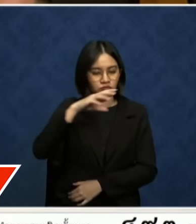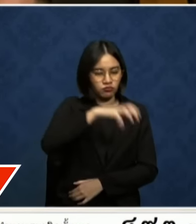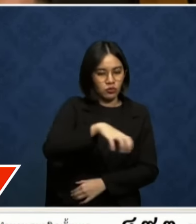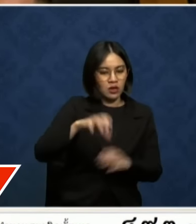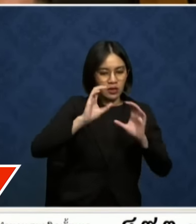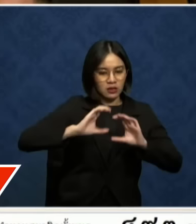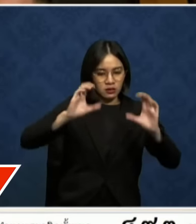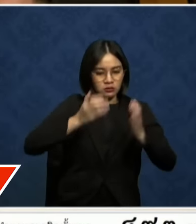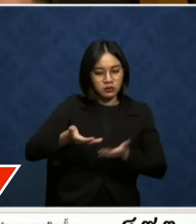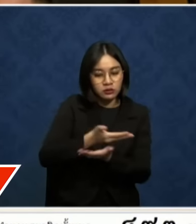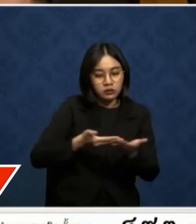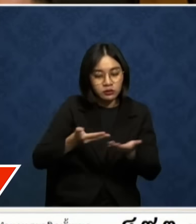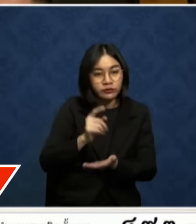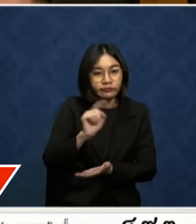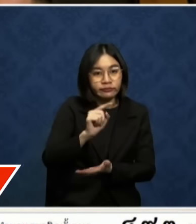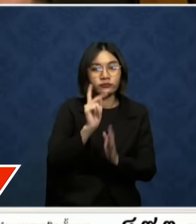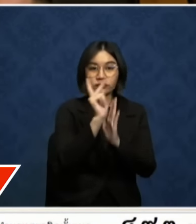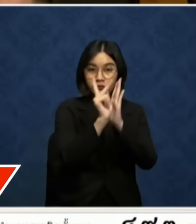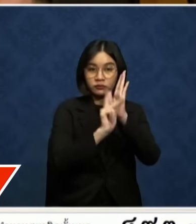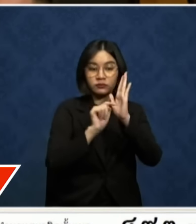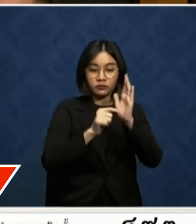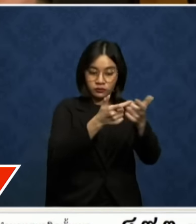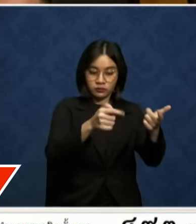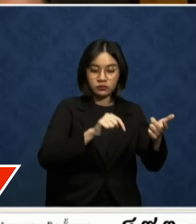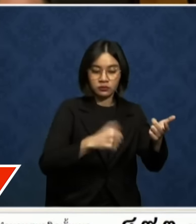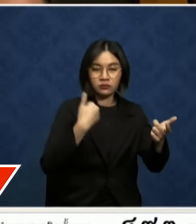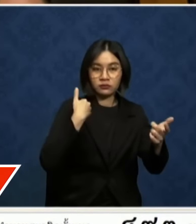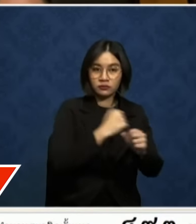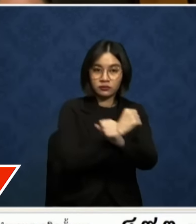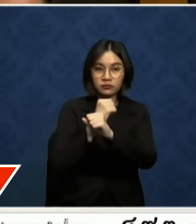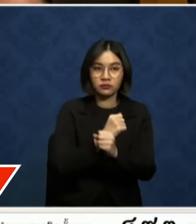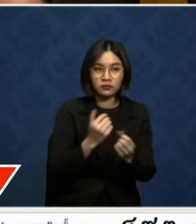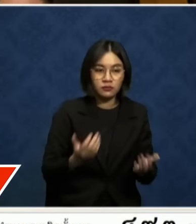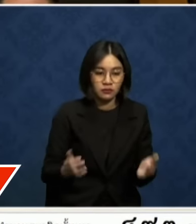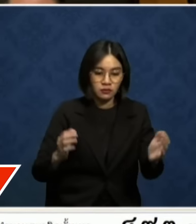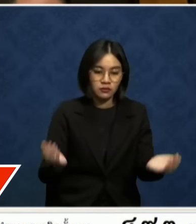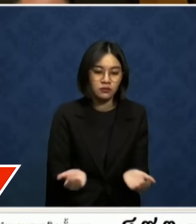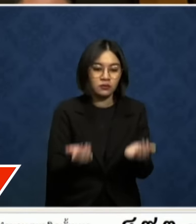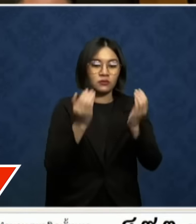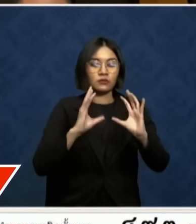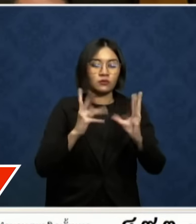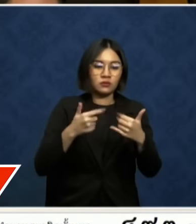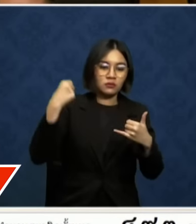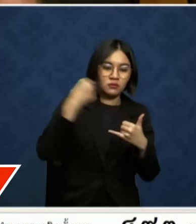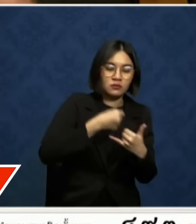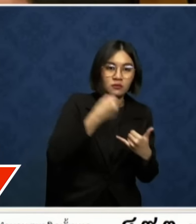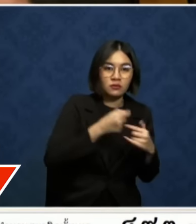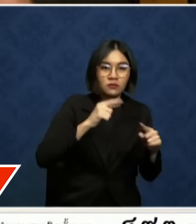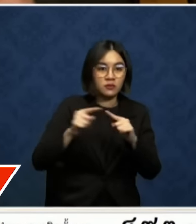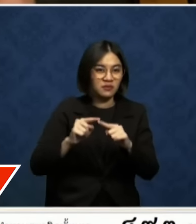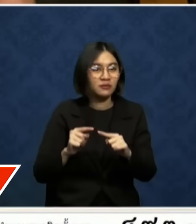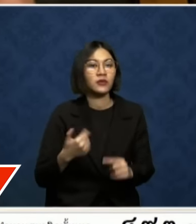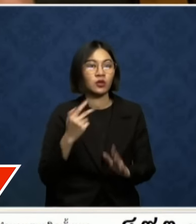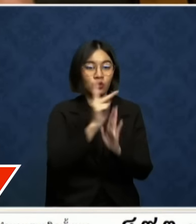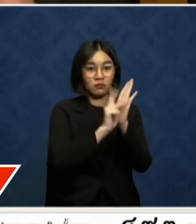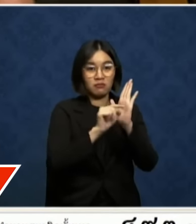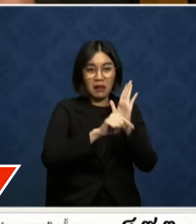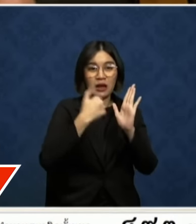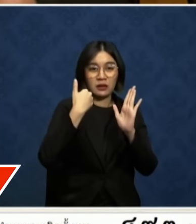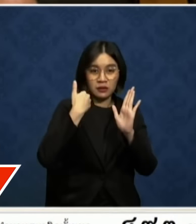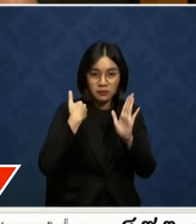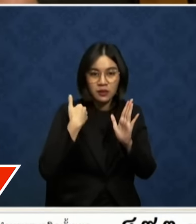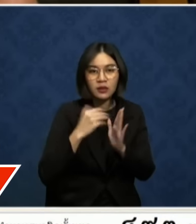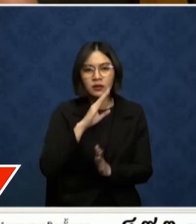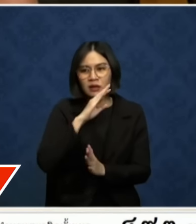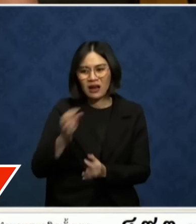าอยู่อย่างหนึ่งคือเรามีกฎหมายนะครับป้องกันการอุ้มหายและซ้อมทรมานหากเป็นการส่งกลับที่นำไปสู่ความตาย